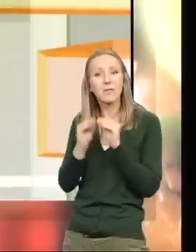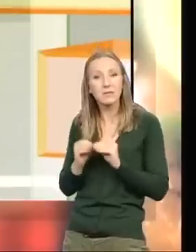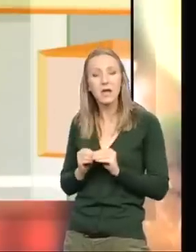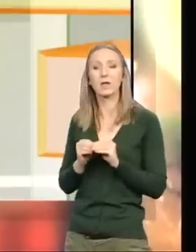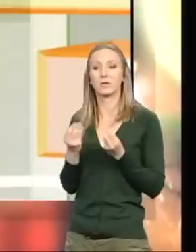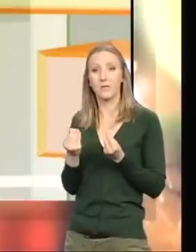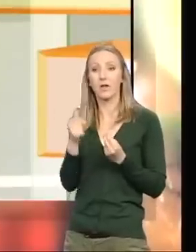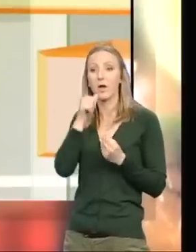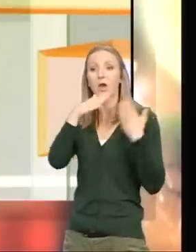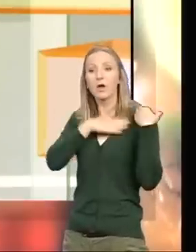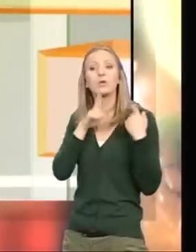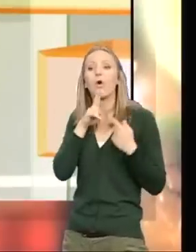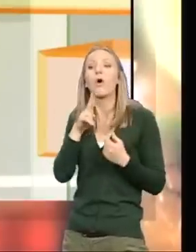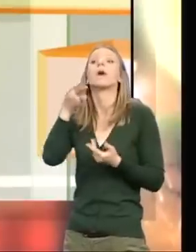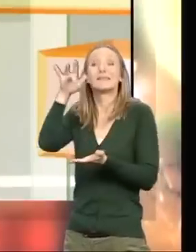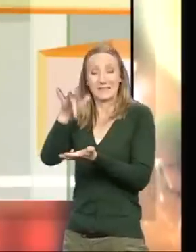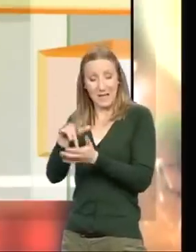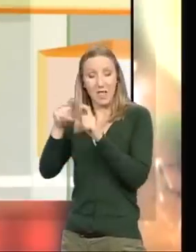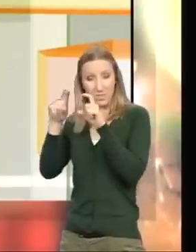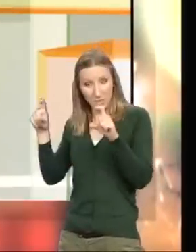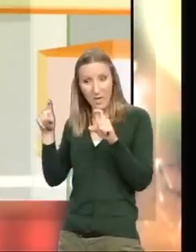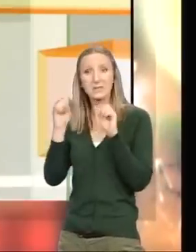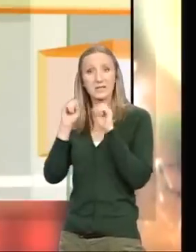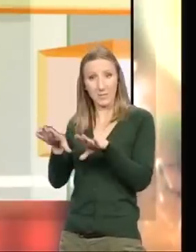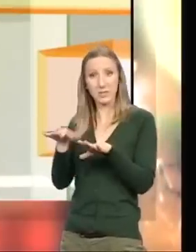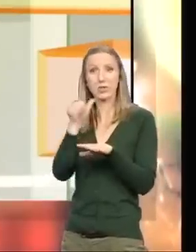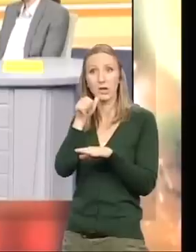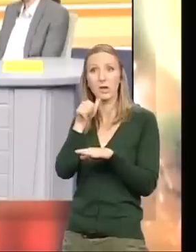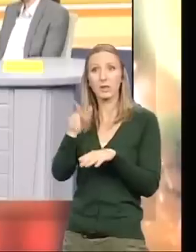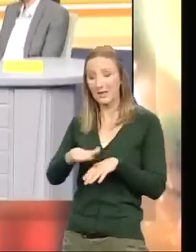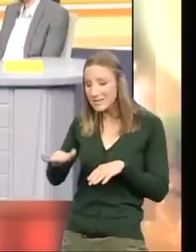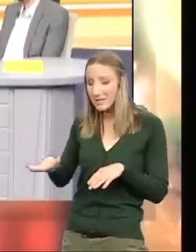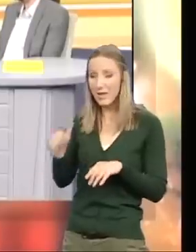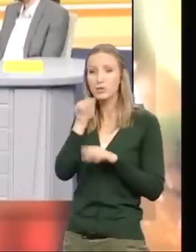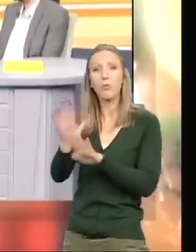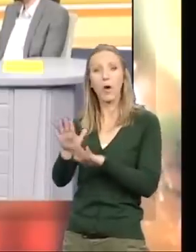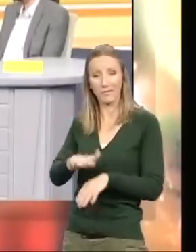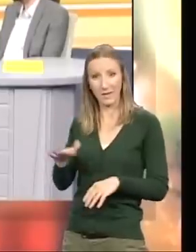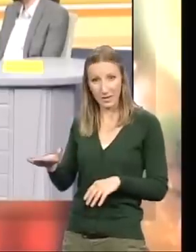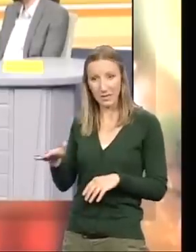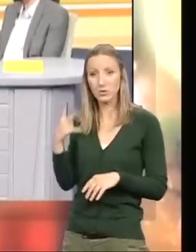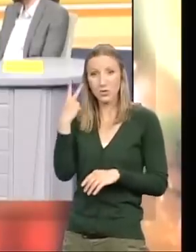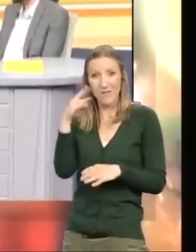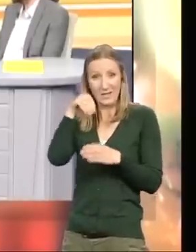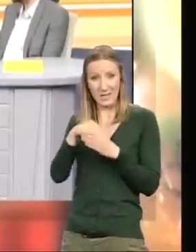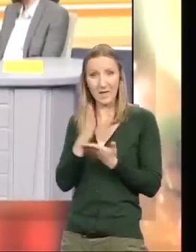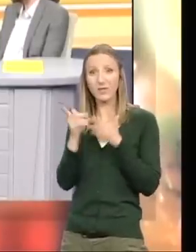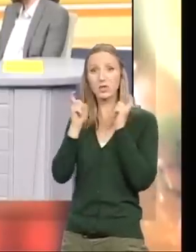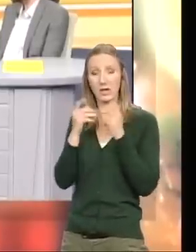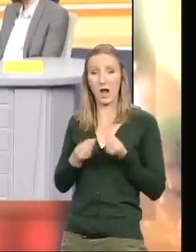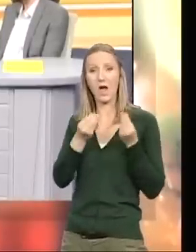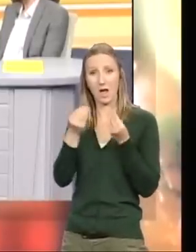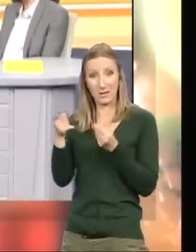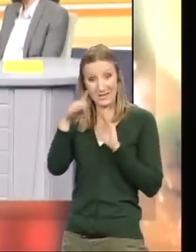bude centar za dnevni boravak i smeštaj deca i omlade na metane u razvoju i grad je dodelio dva stana u Kamendinu, upravo iz programa socijalnog